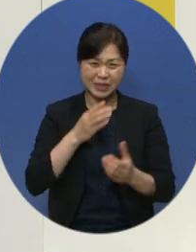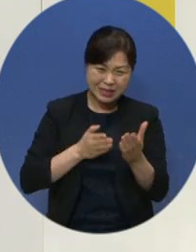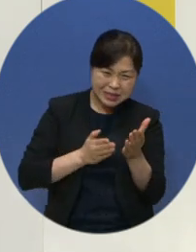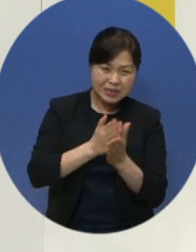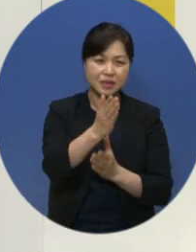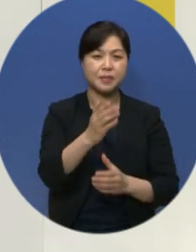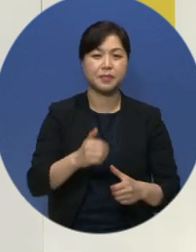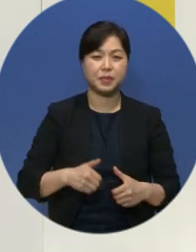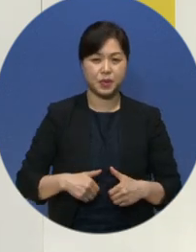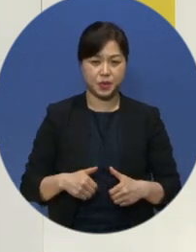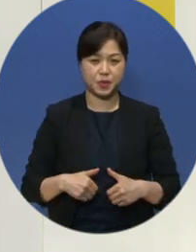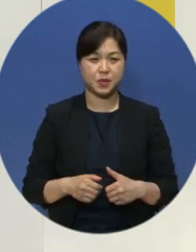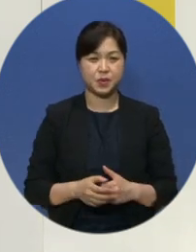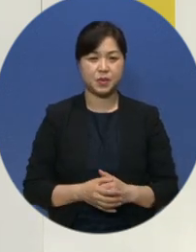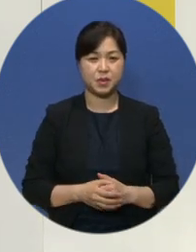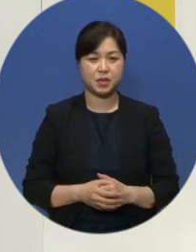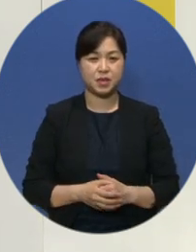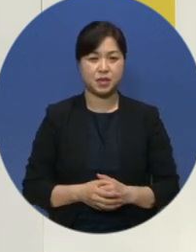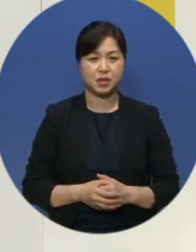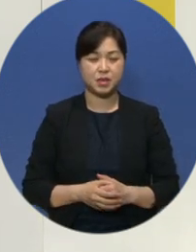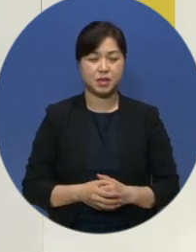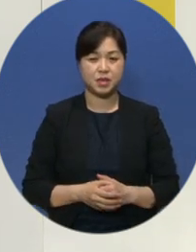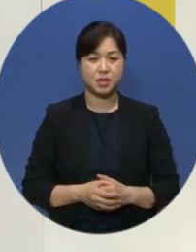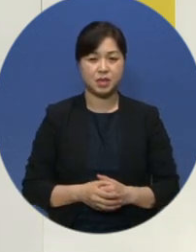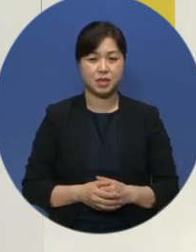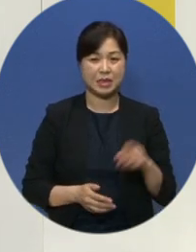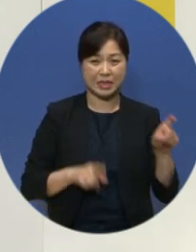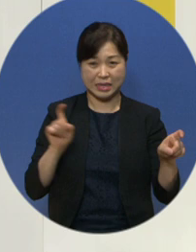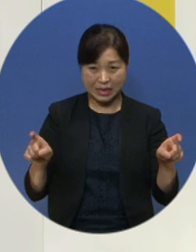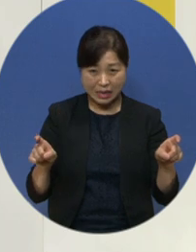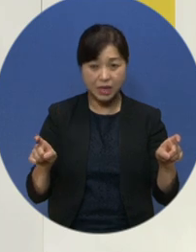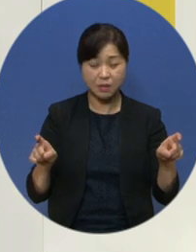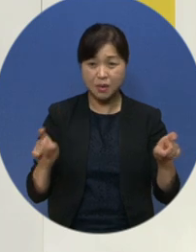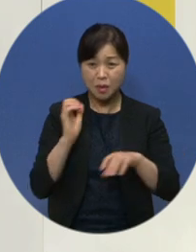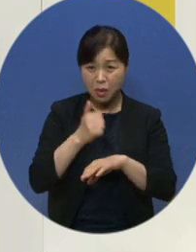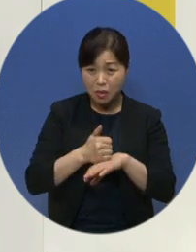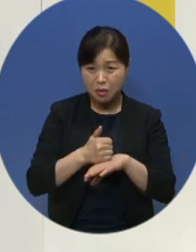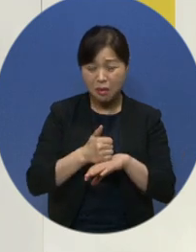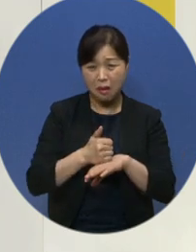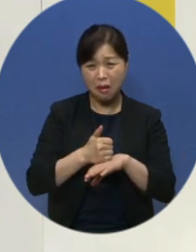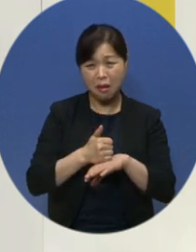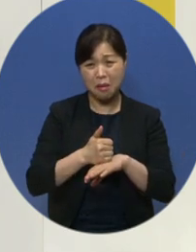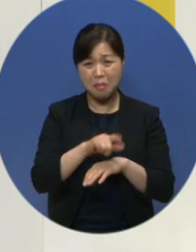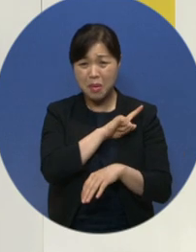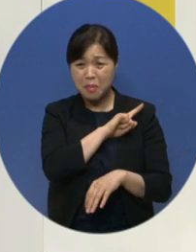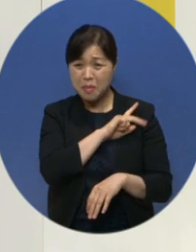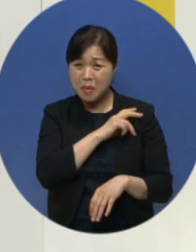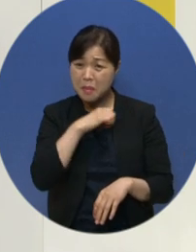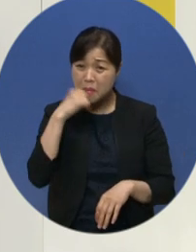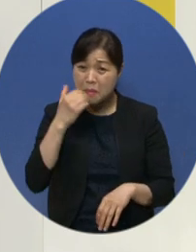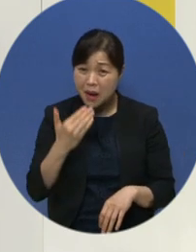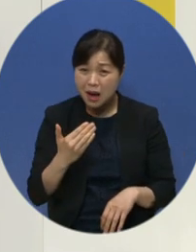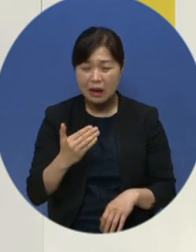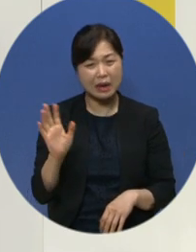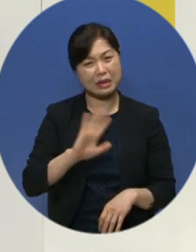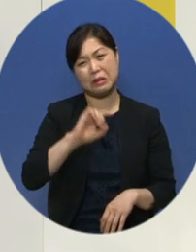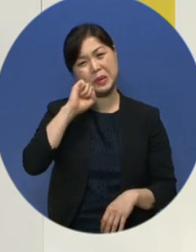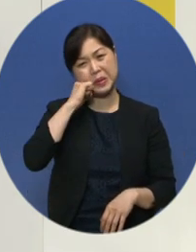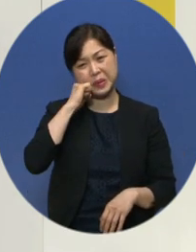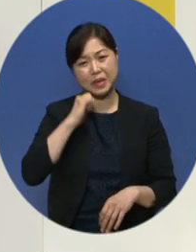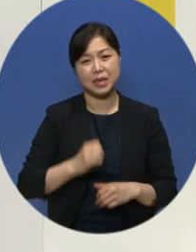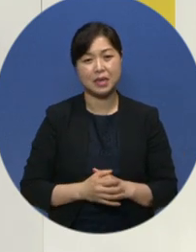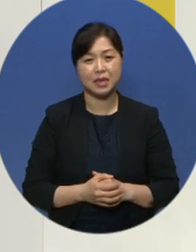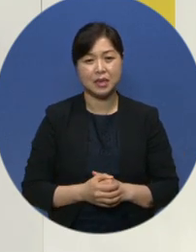됩니다 예 그렇지 않으면 은 결코 좋은 성과가 나오기 힘들죠 그래서 저 같은 경우도 사실 그